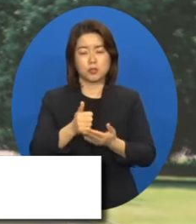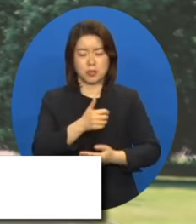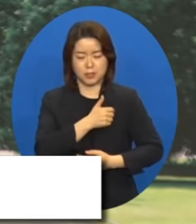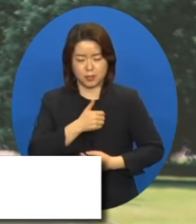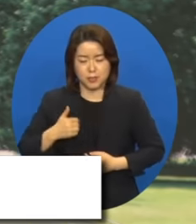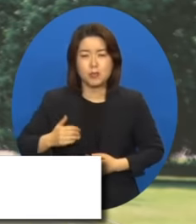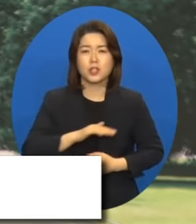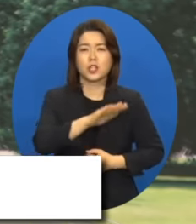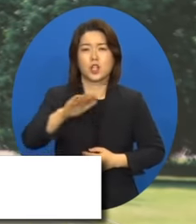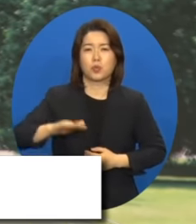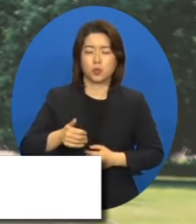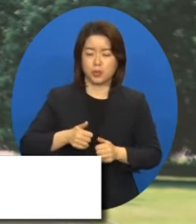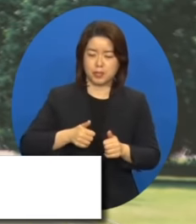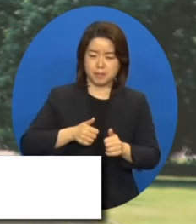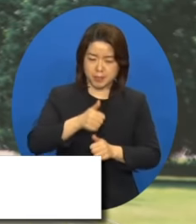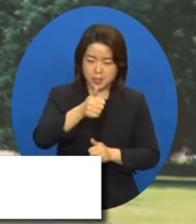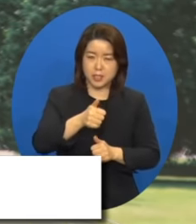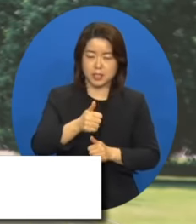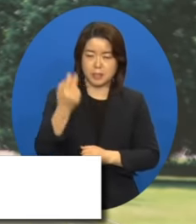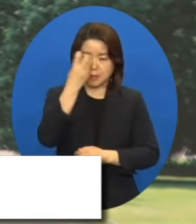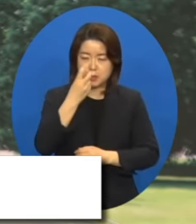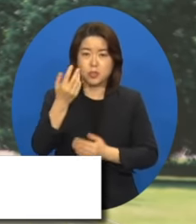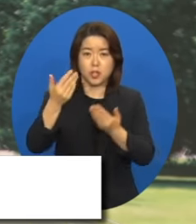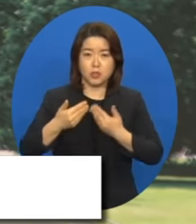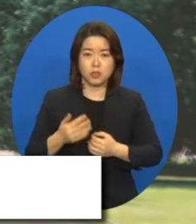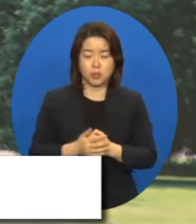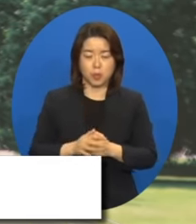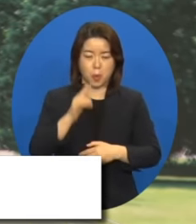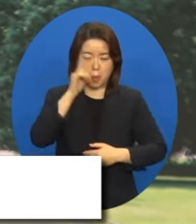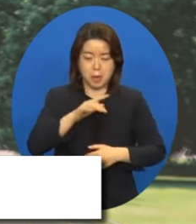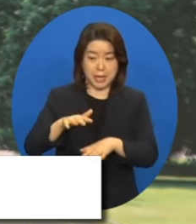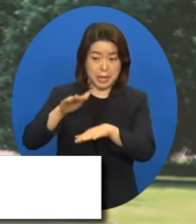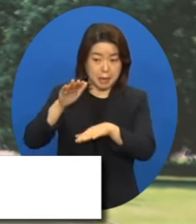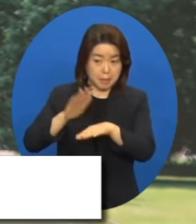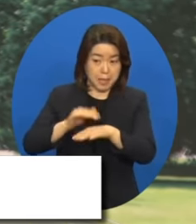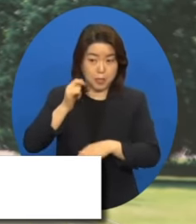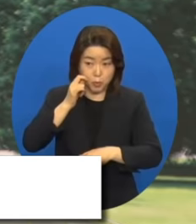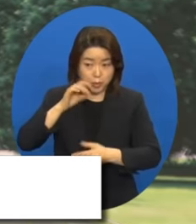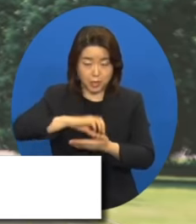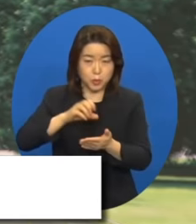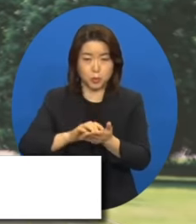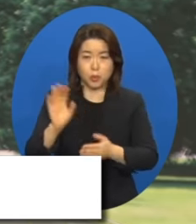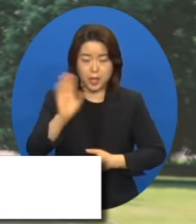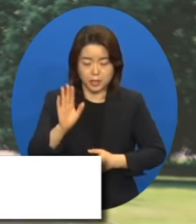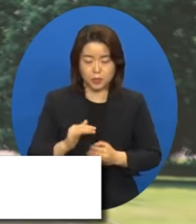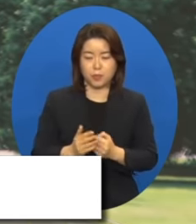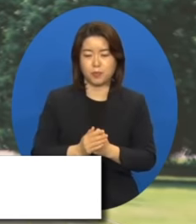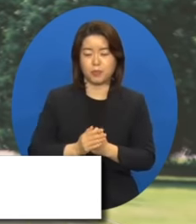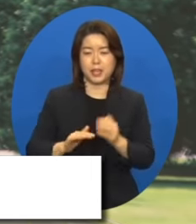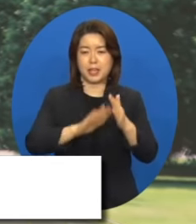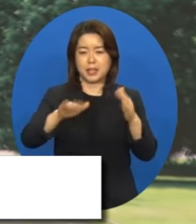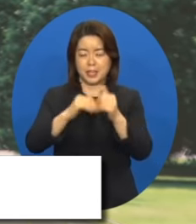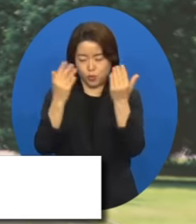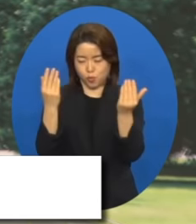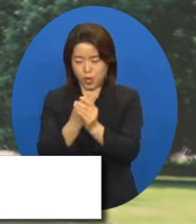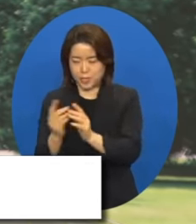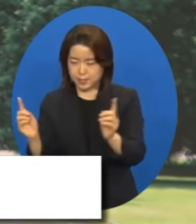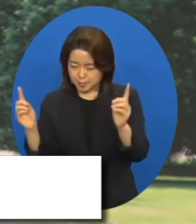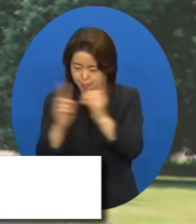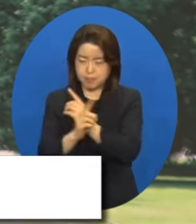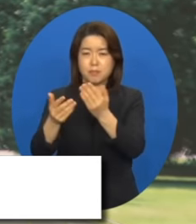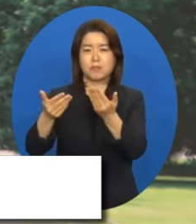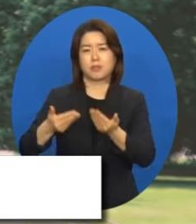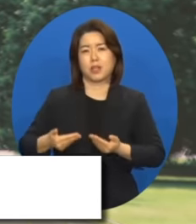우리를 지키고 마귀가 만지지도 못하게 할 정도가 아니고 가정을 완전히 뒤집어 놓습니다.